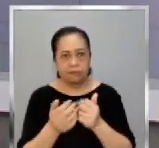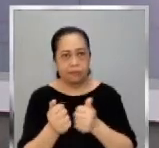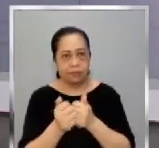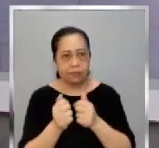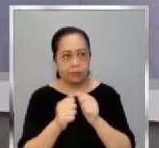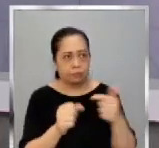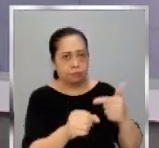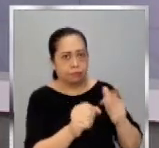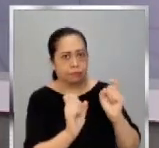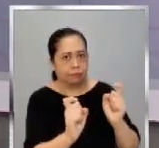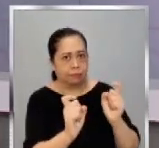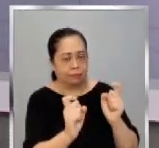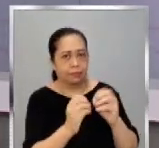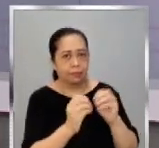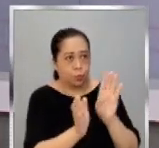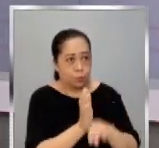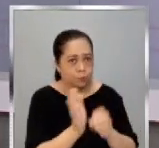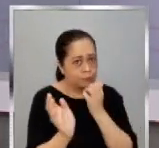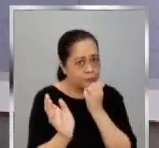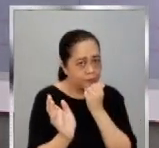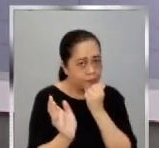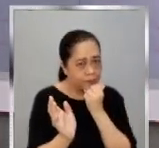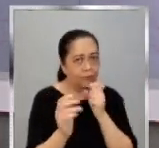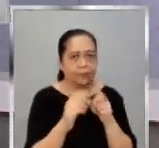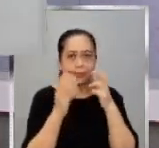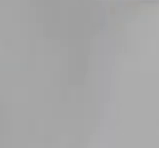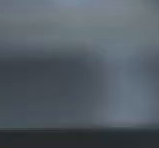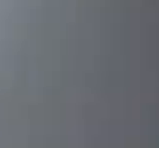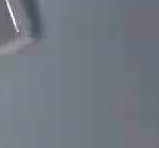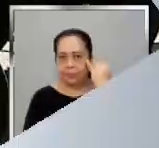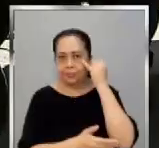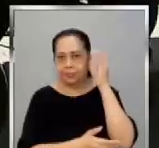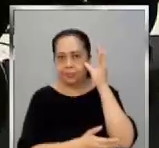makapagpakarga habang mas mura pa yan. At nakatutok si Ian Cruz.